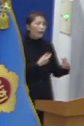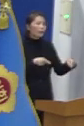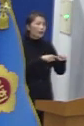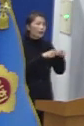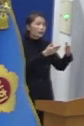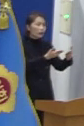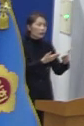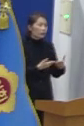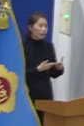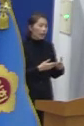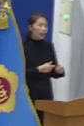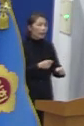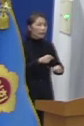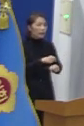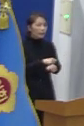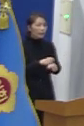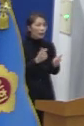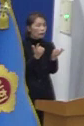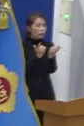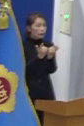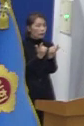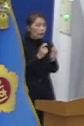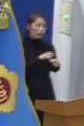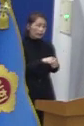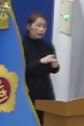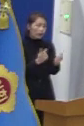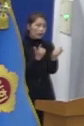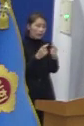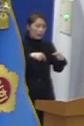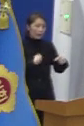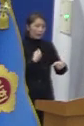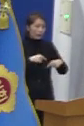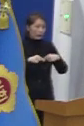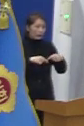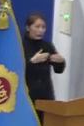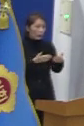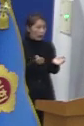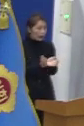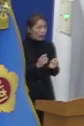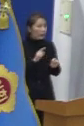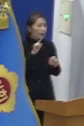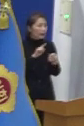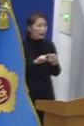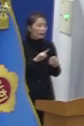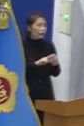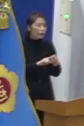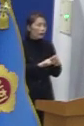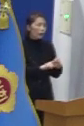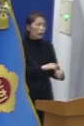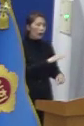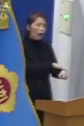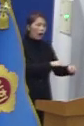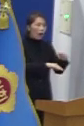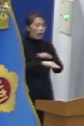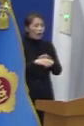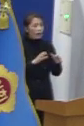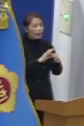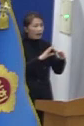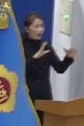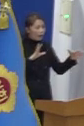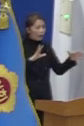경기 북부특별자치도 설치에 관련해서도 도의회는 여야 구분 없이 한